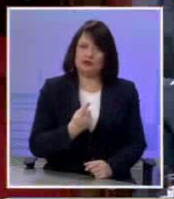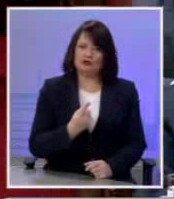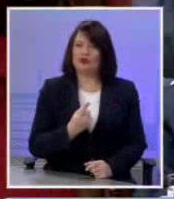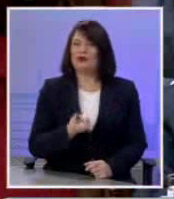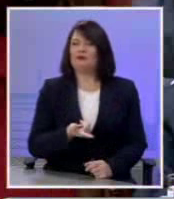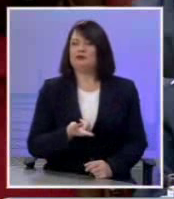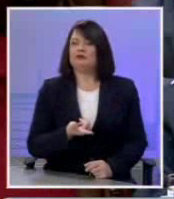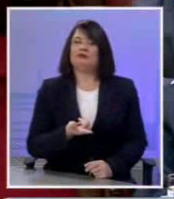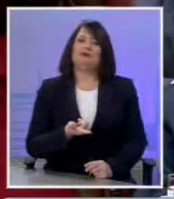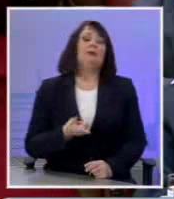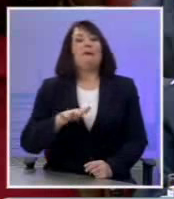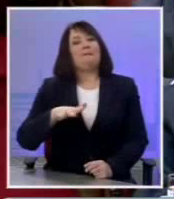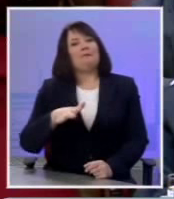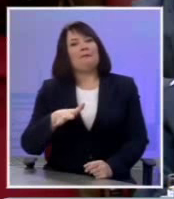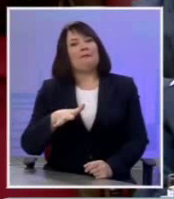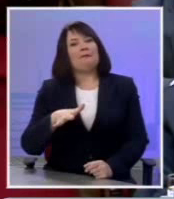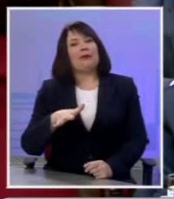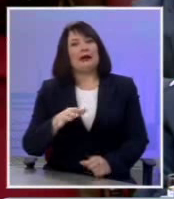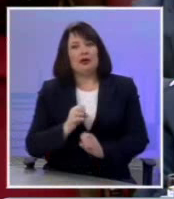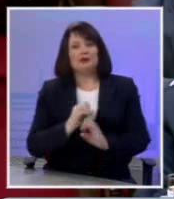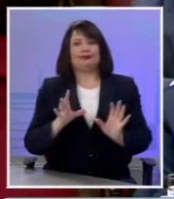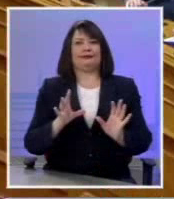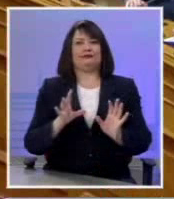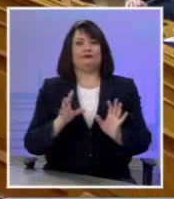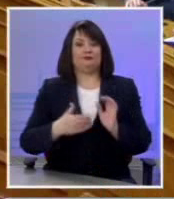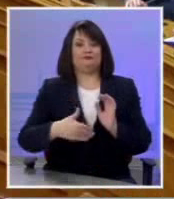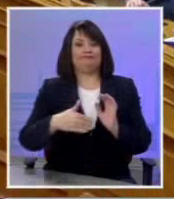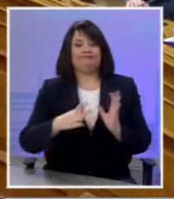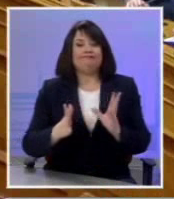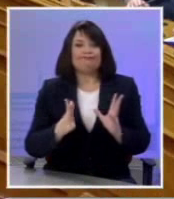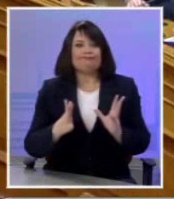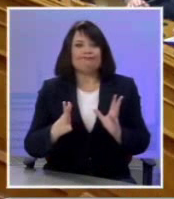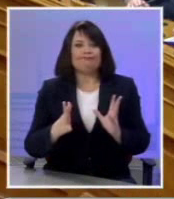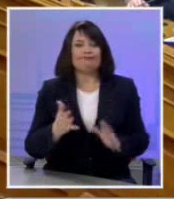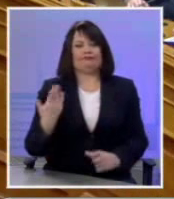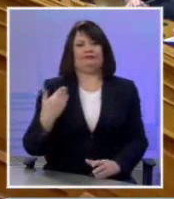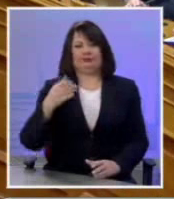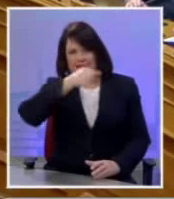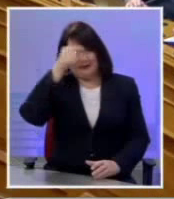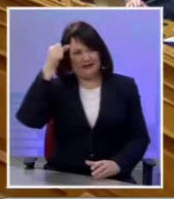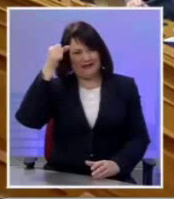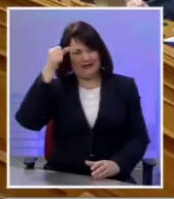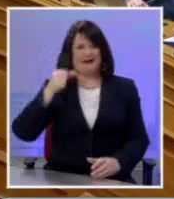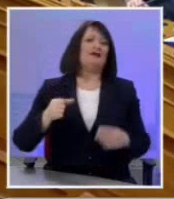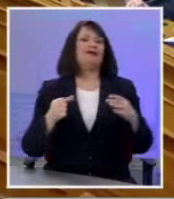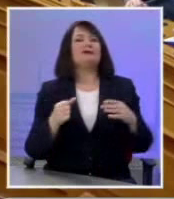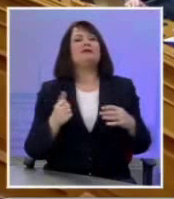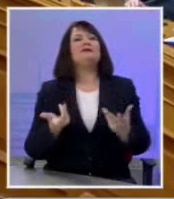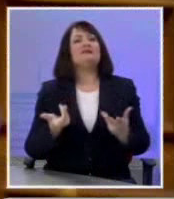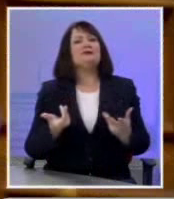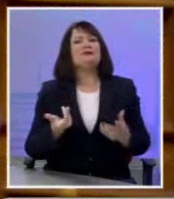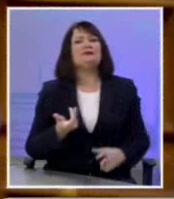το γεγονός ότι προφανώς ευνηδιαστήκαμε στο πρώτο διάστημα και το καλοκαίρι οι δυνατότητές μας